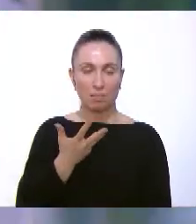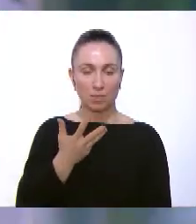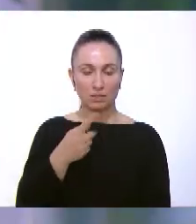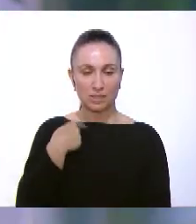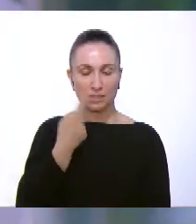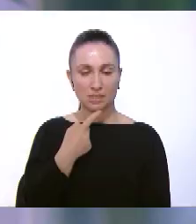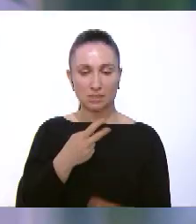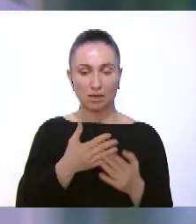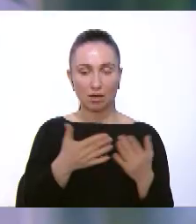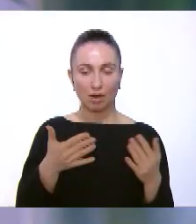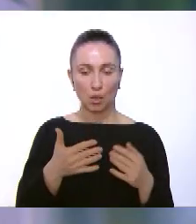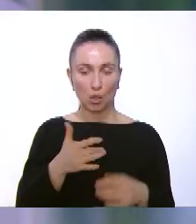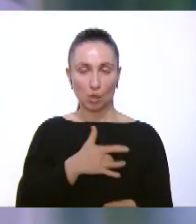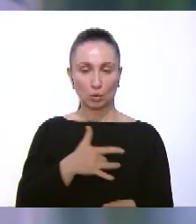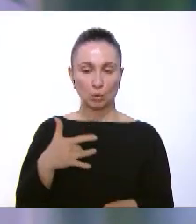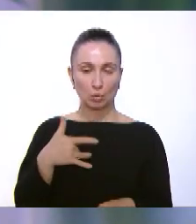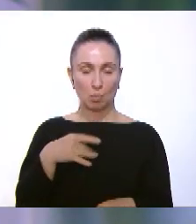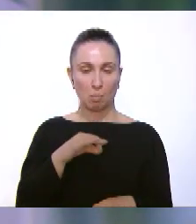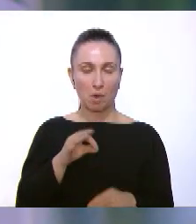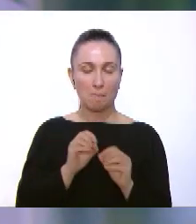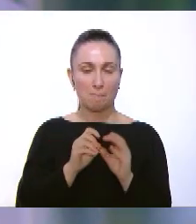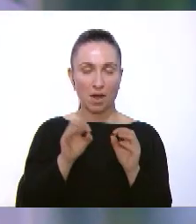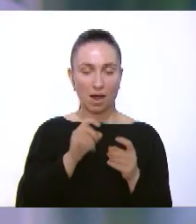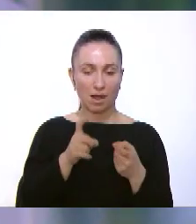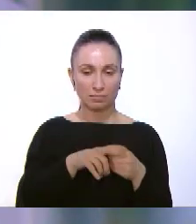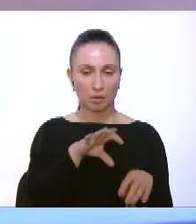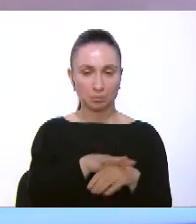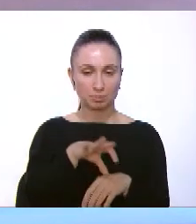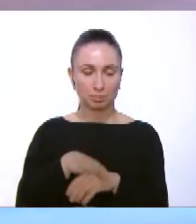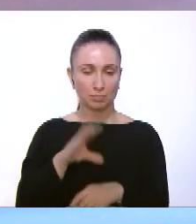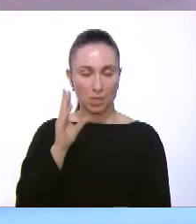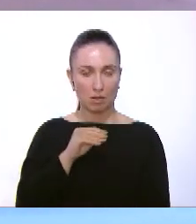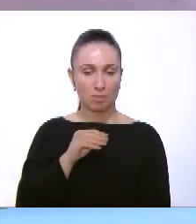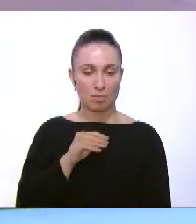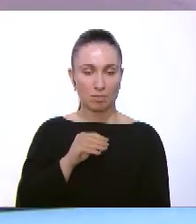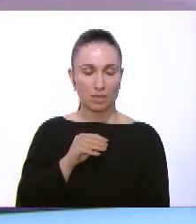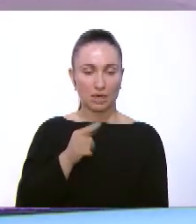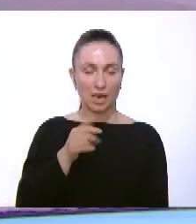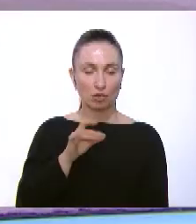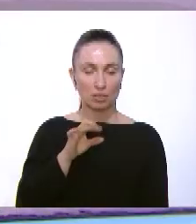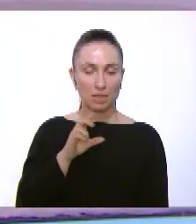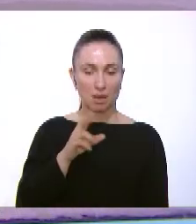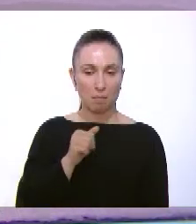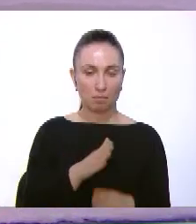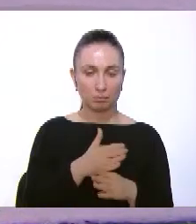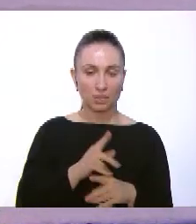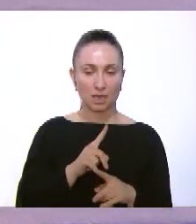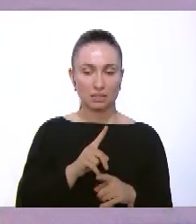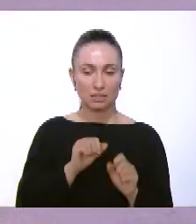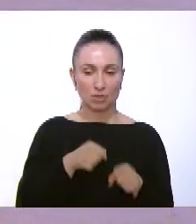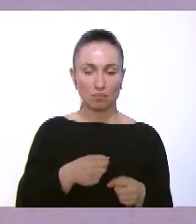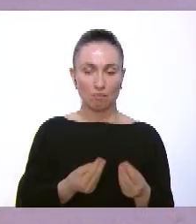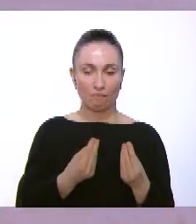სახეობას ტუბერკულოზის მიკობაქტერიის, ახდენს გენოტიპირებას, რაც